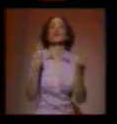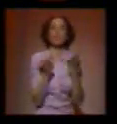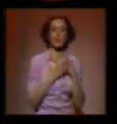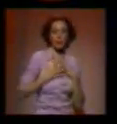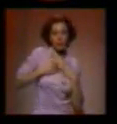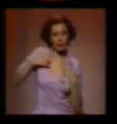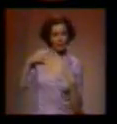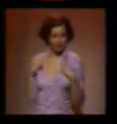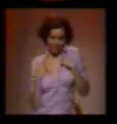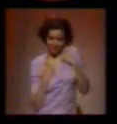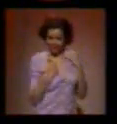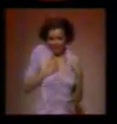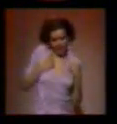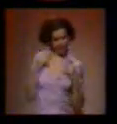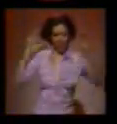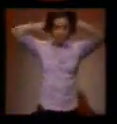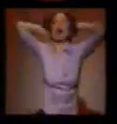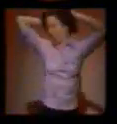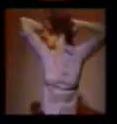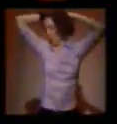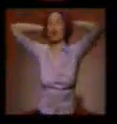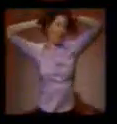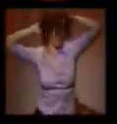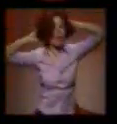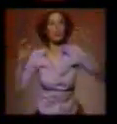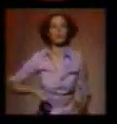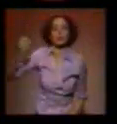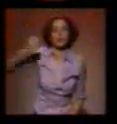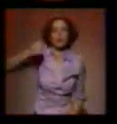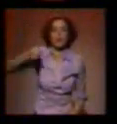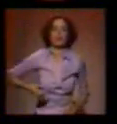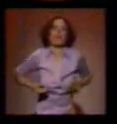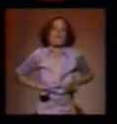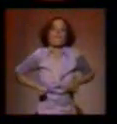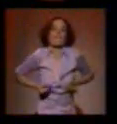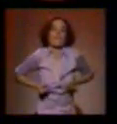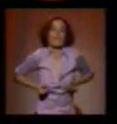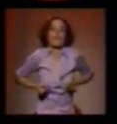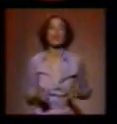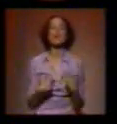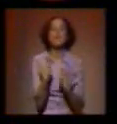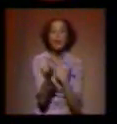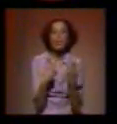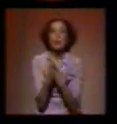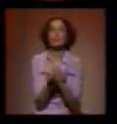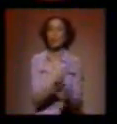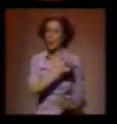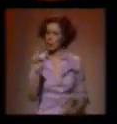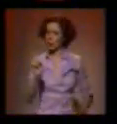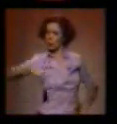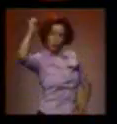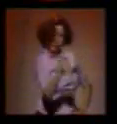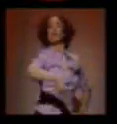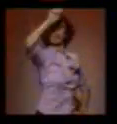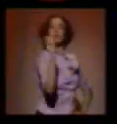les notions d'offre et de demande, de satisfaction client et d'autosuffisance. Et nous